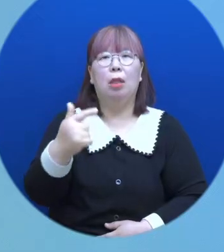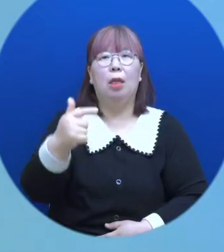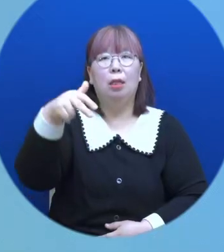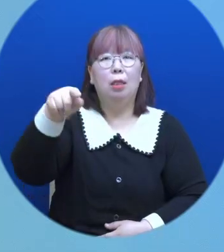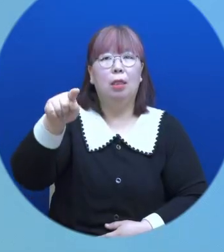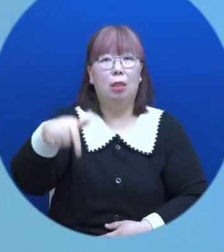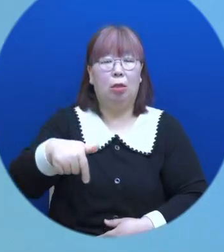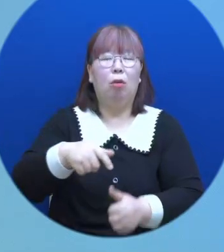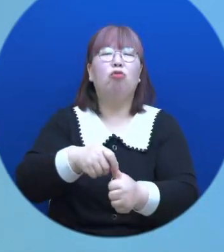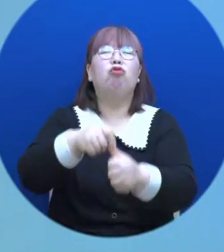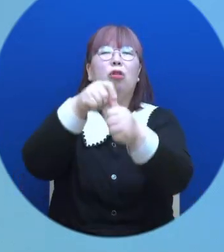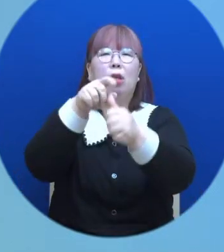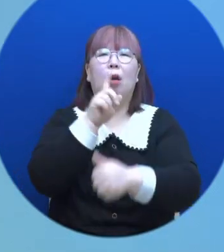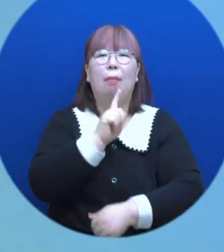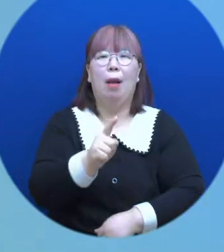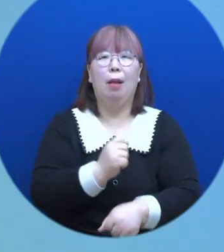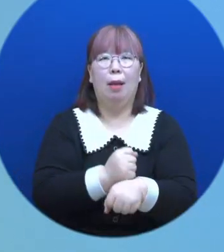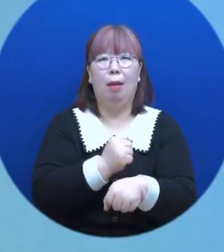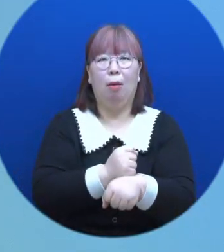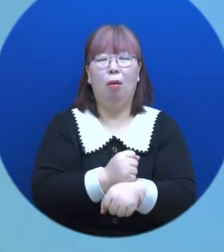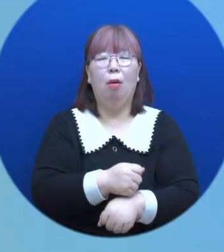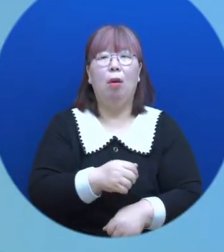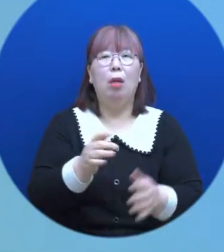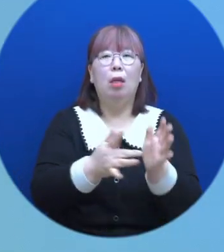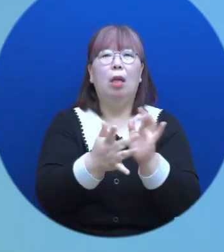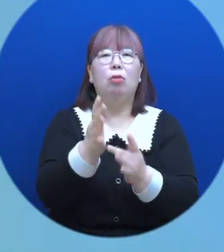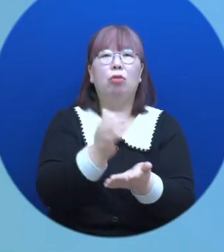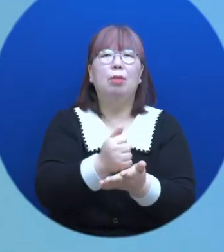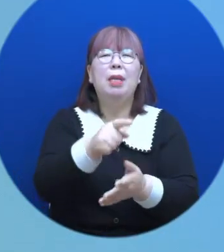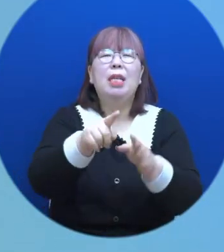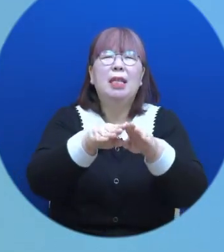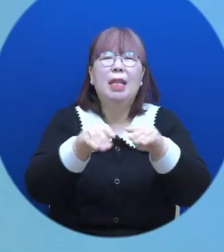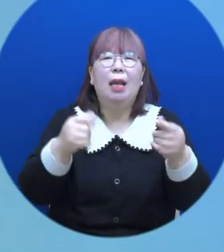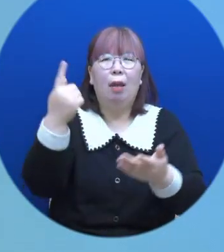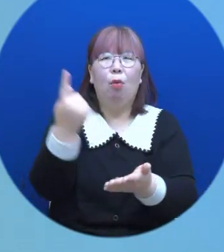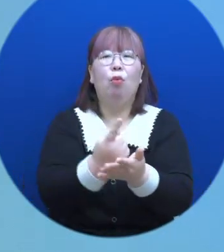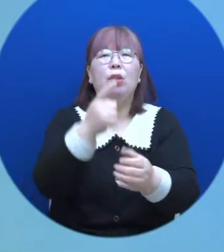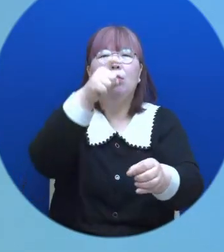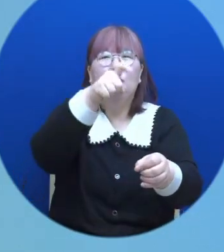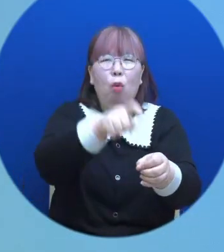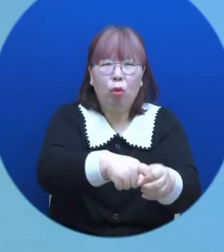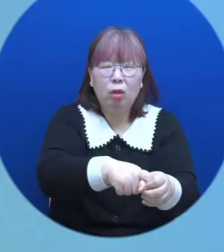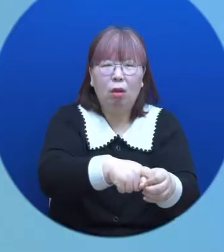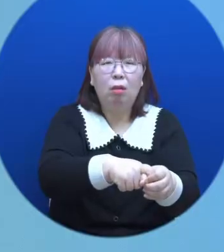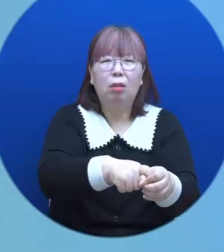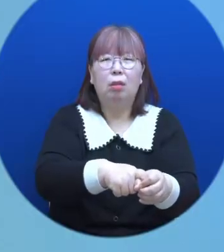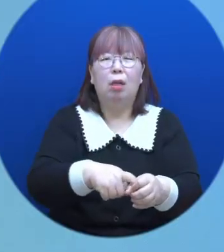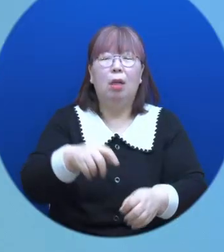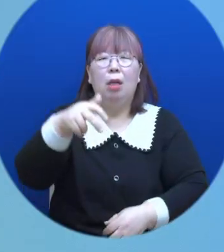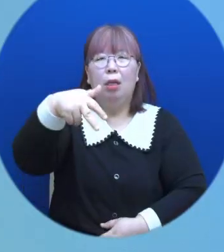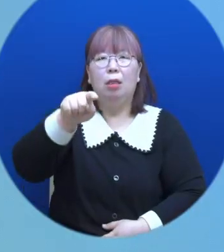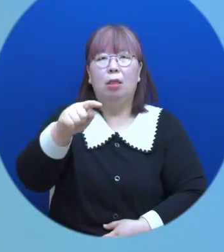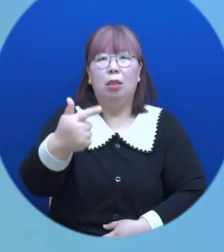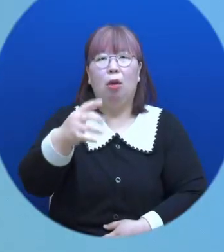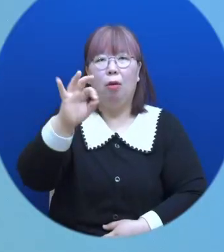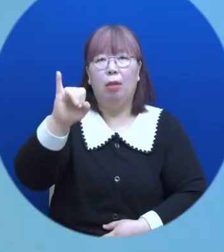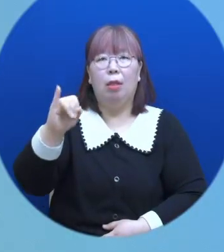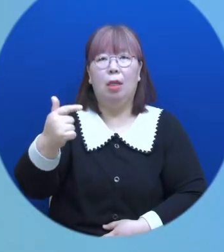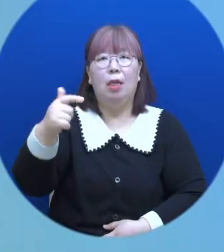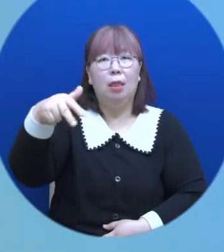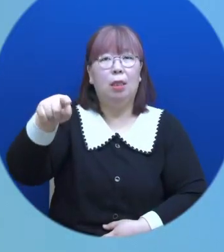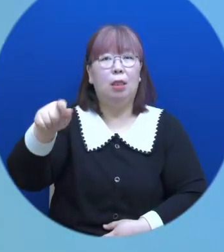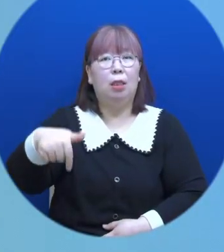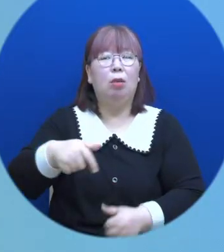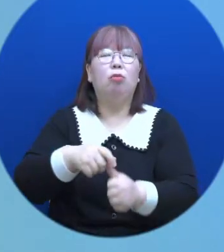말합니다. 곧 예수님께서 이 땅에 오신 목적은 우리에게 전인적 구원을 위하여